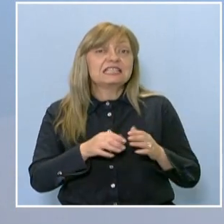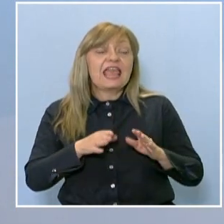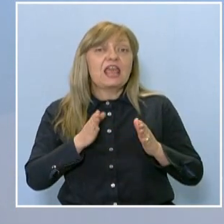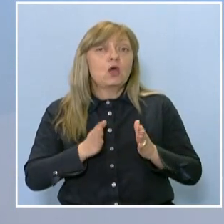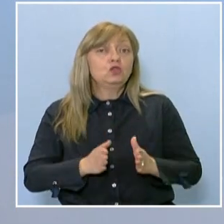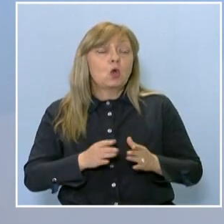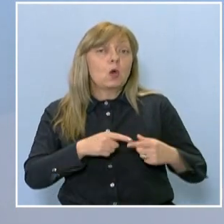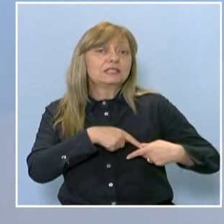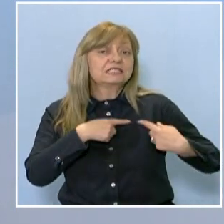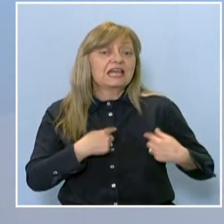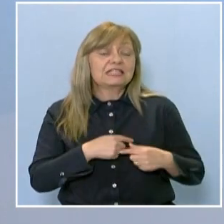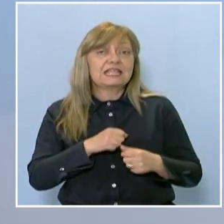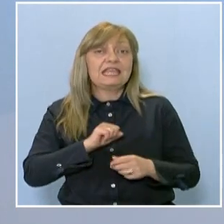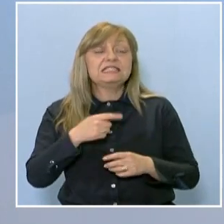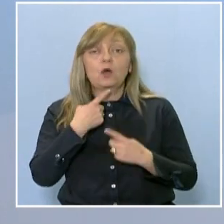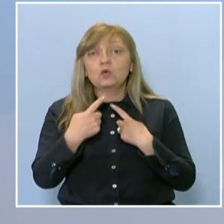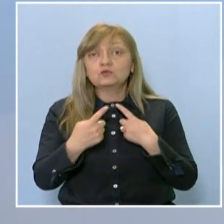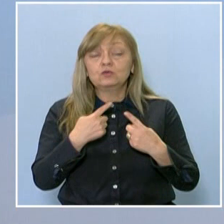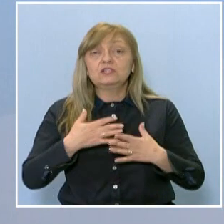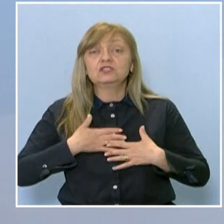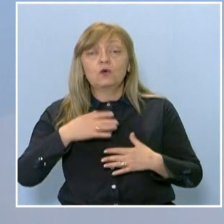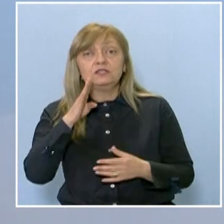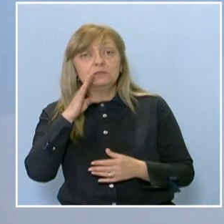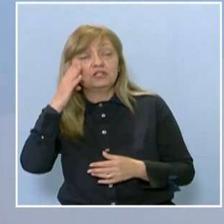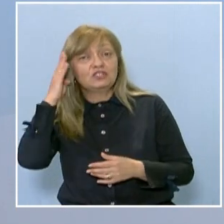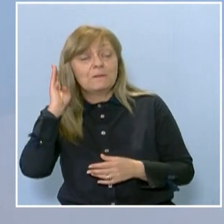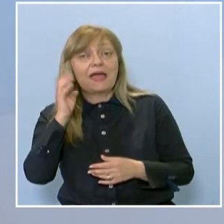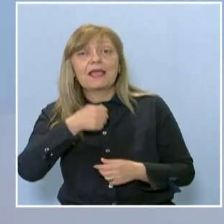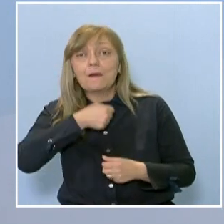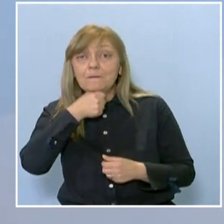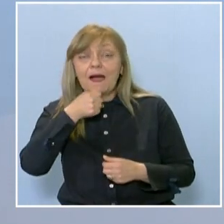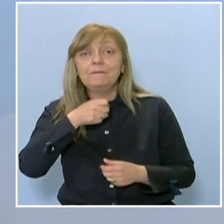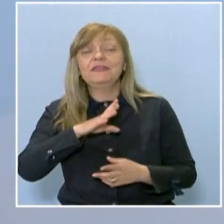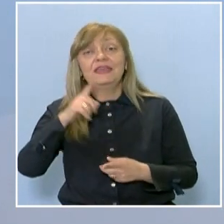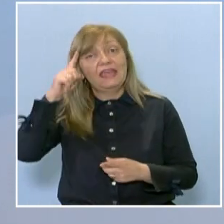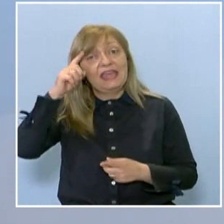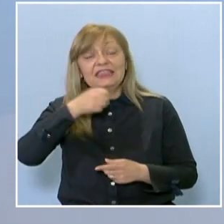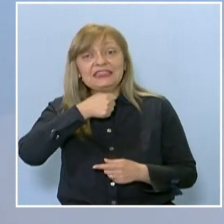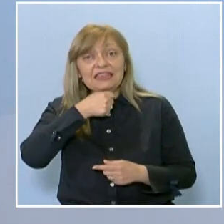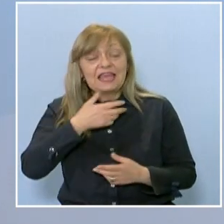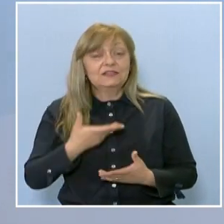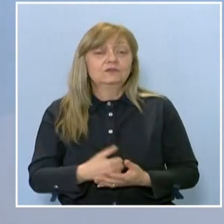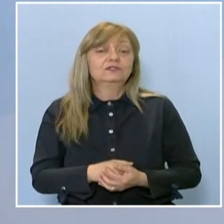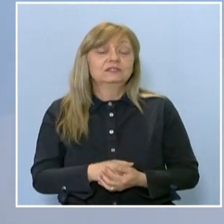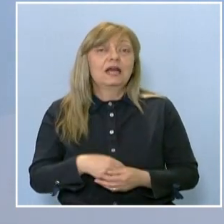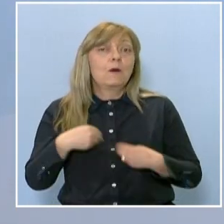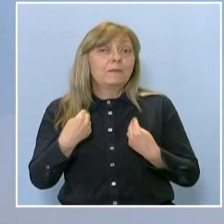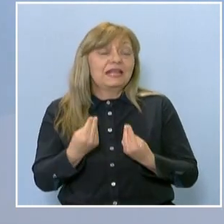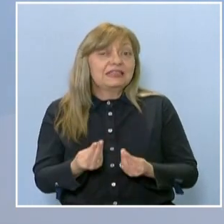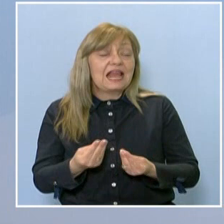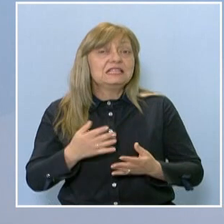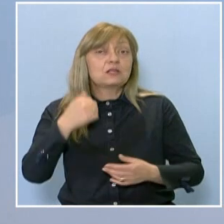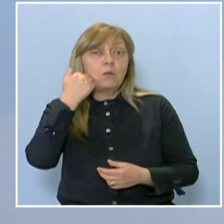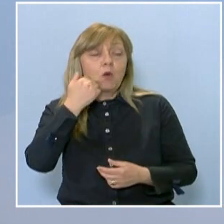реагират и са го споделили със своите родители, баби и дядовци, което означава, че са предали полезните си знания на повече